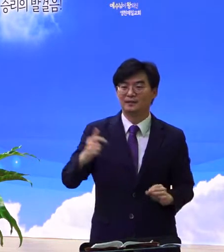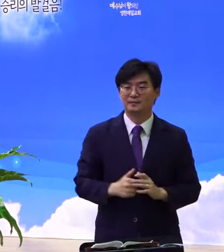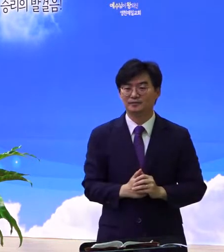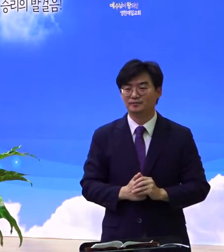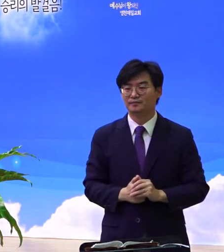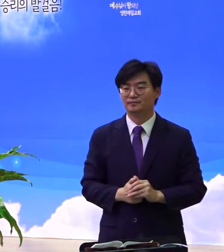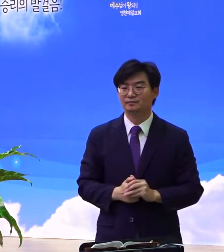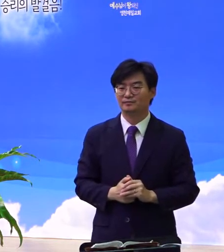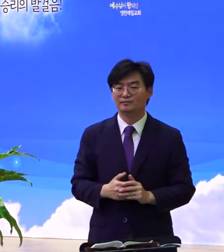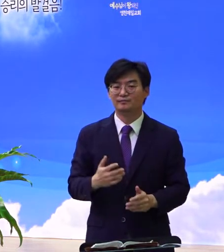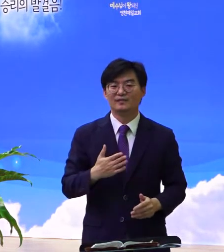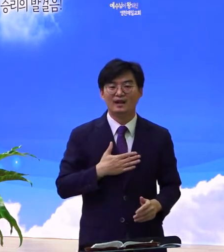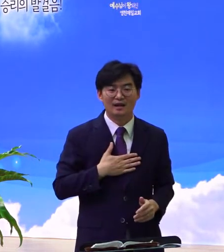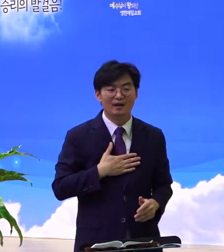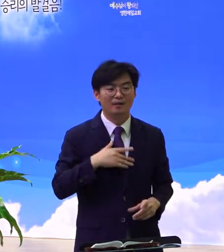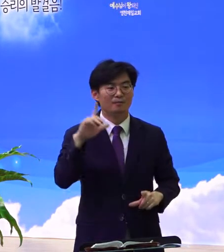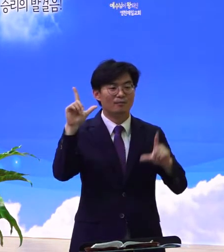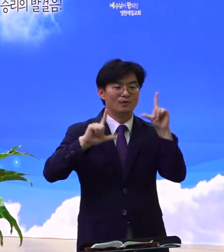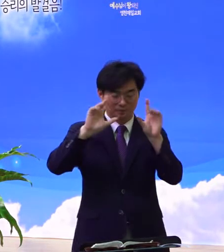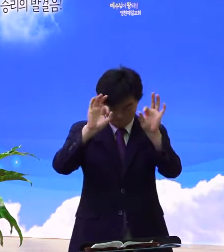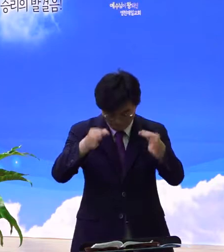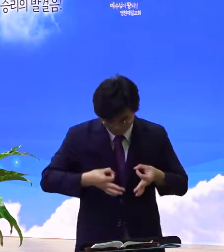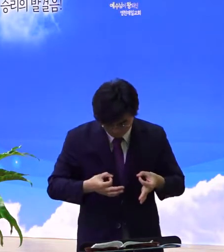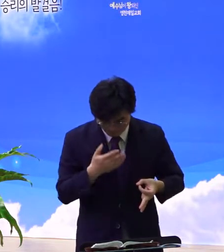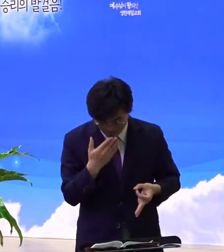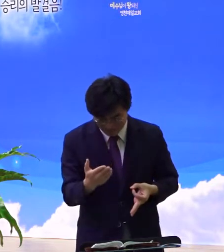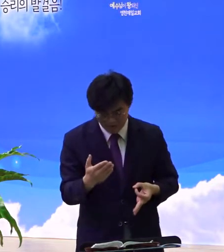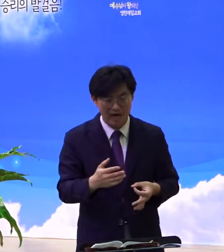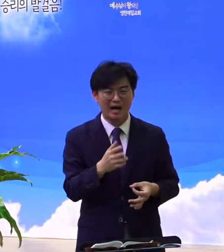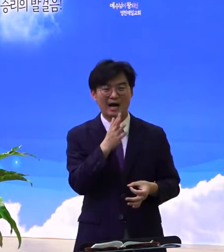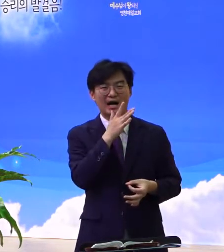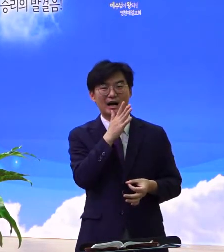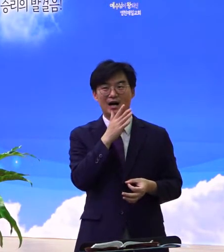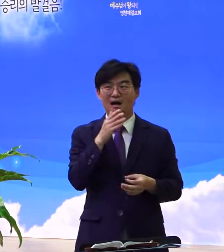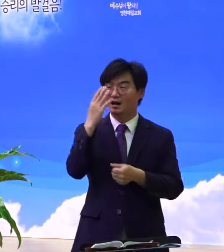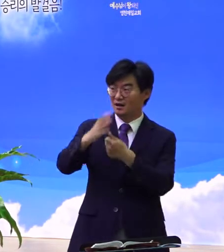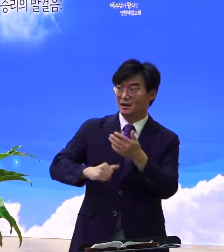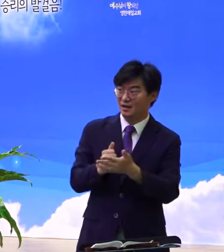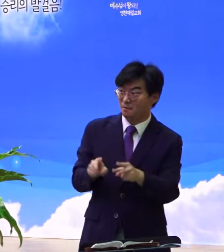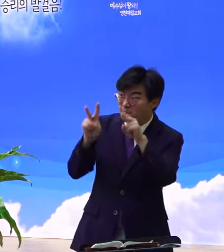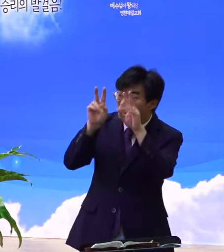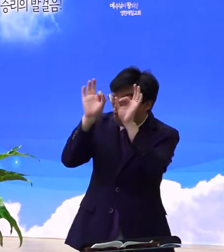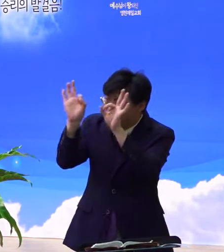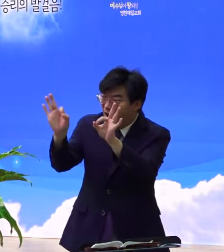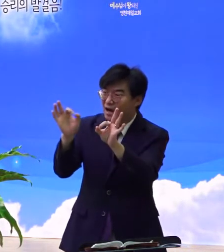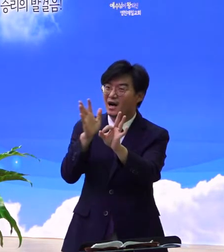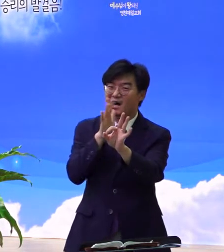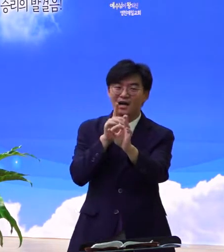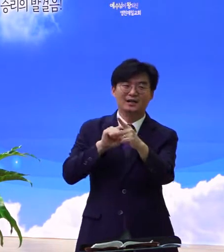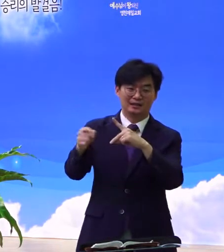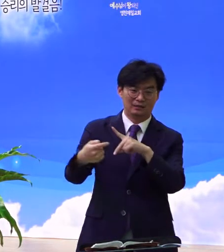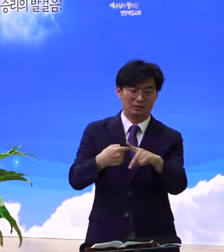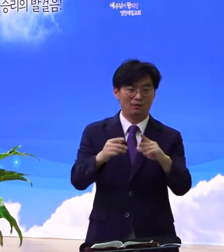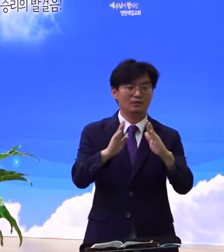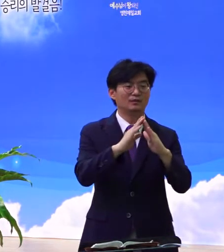먼저는 우리 자신을 보게 됩니다. 우리 자신을 보고 하나님을 보게 되고 우리 이웃을 바라보게